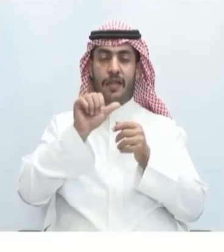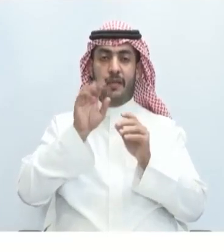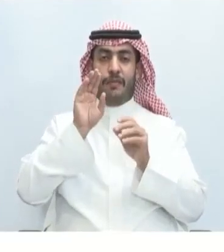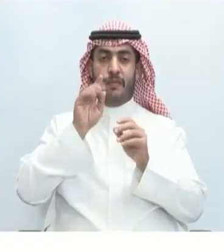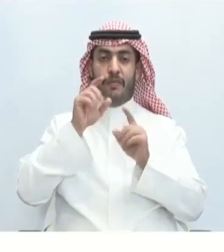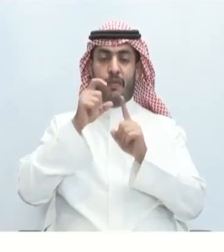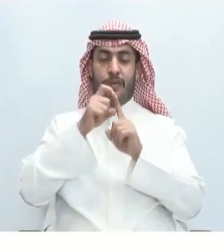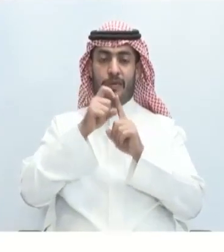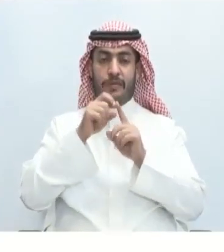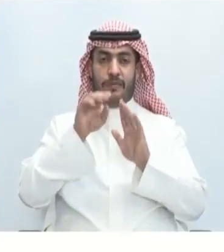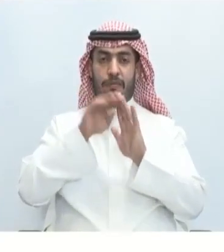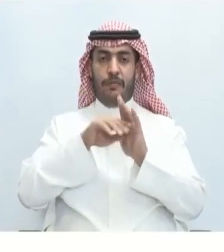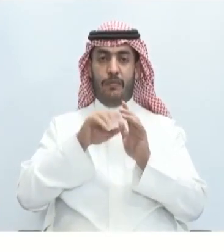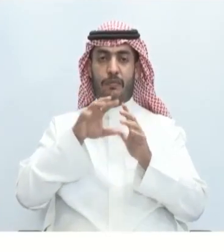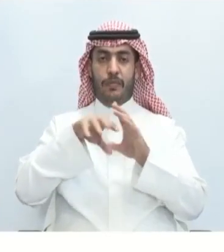حول